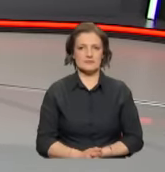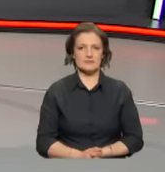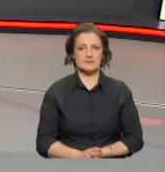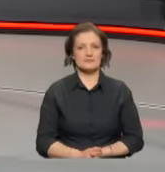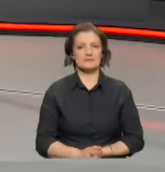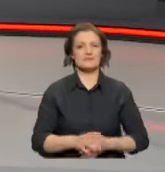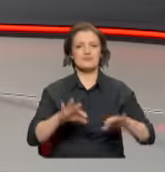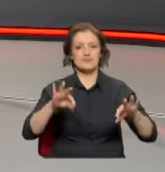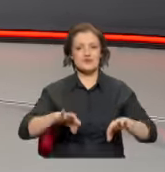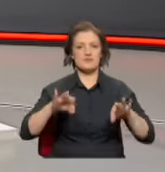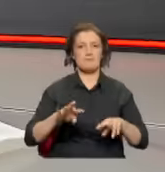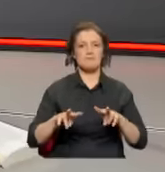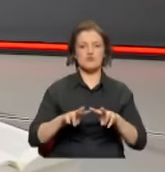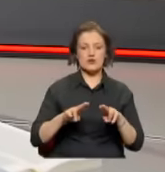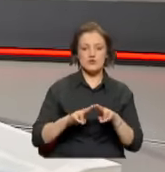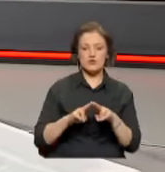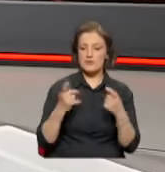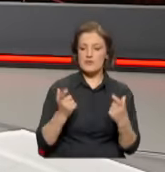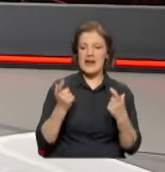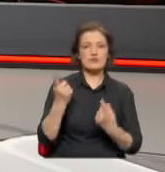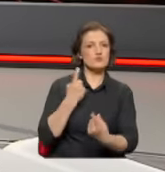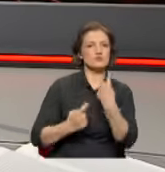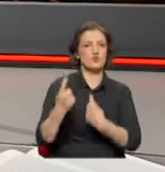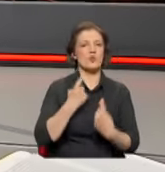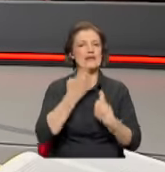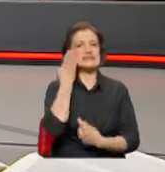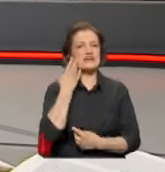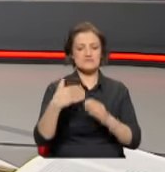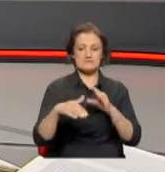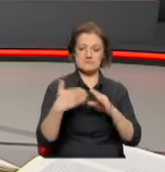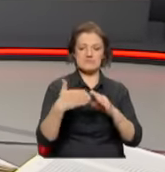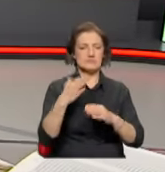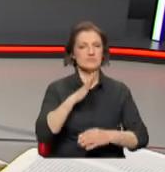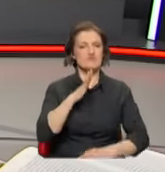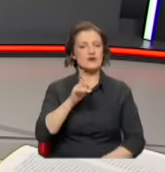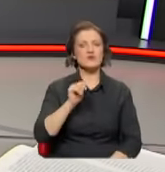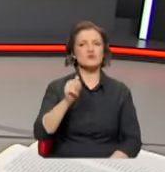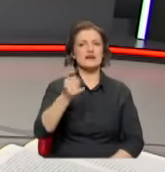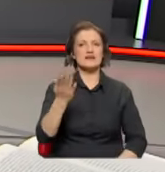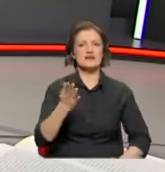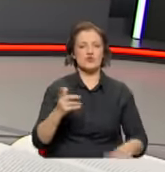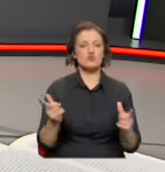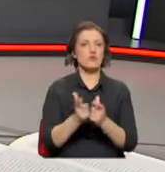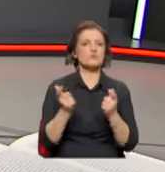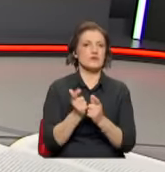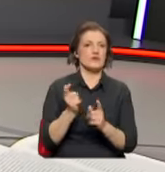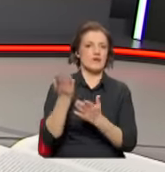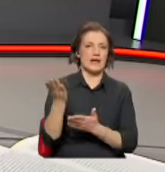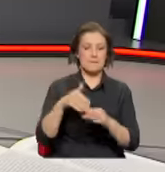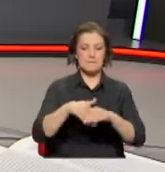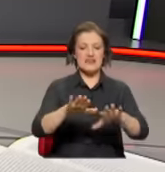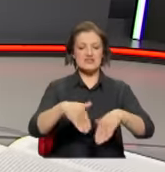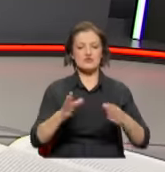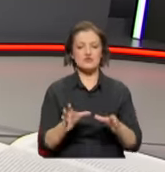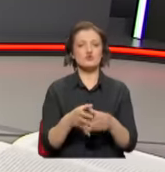Ve şimdi Murat Kurum nerede diye soran pek çok izleyicimiz vardı günlerdir. Toplantıdaydı. Meclis